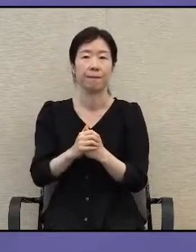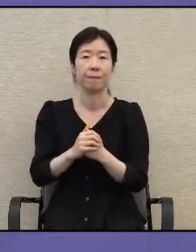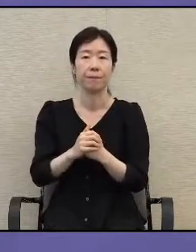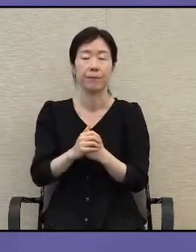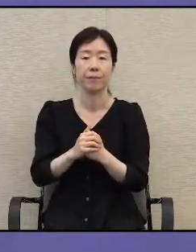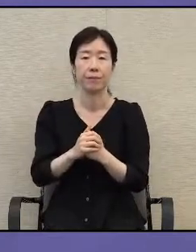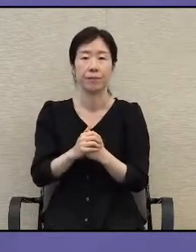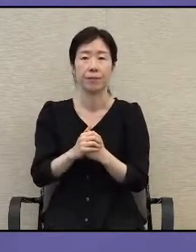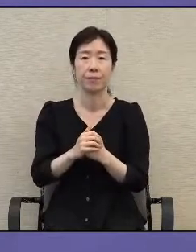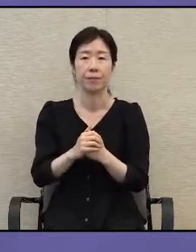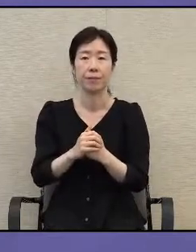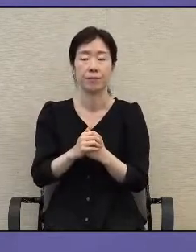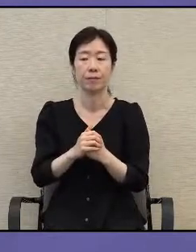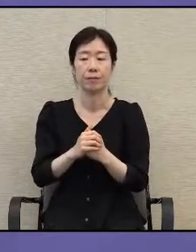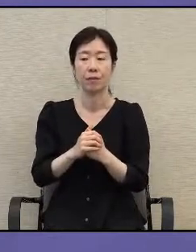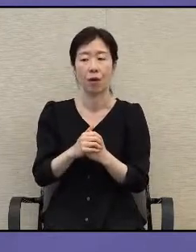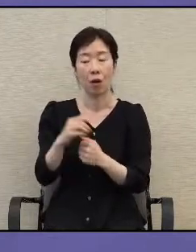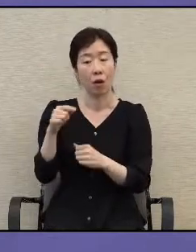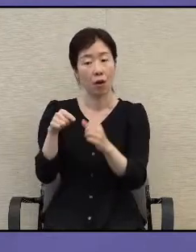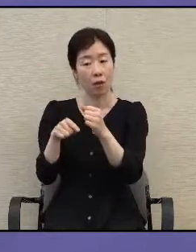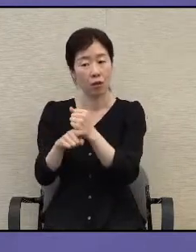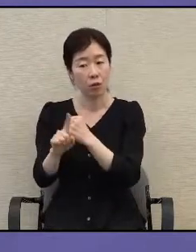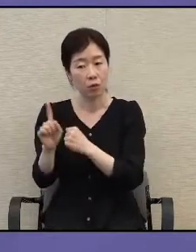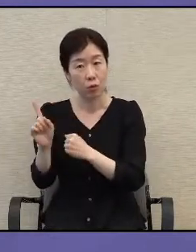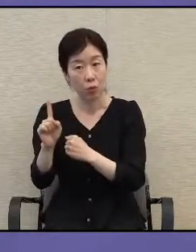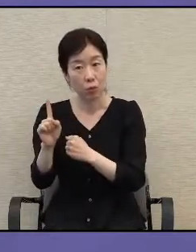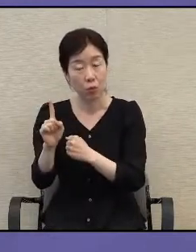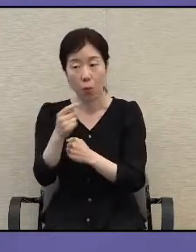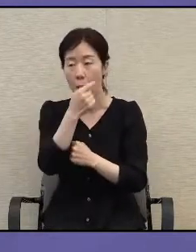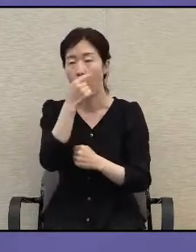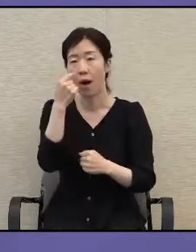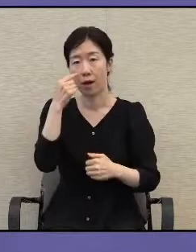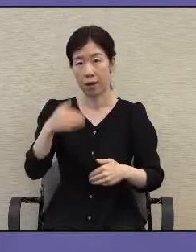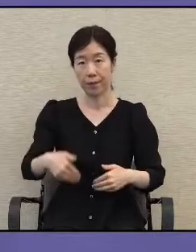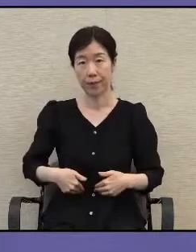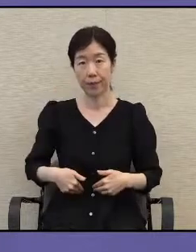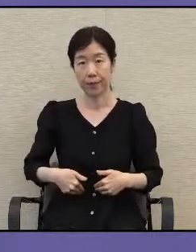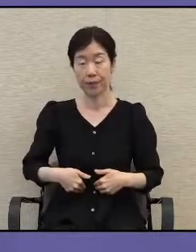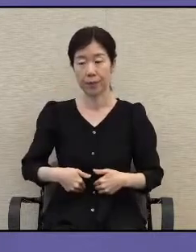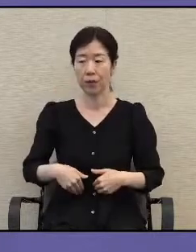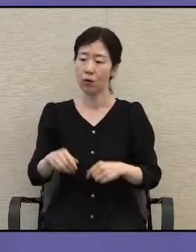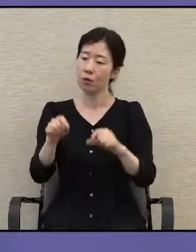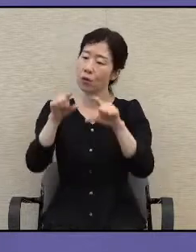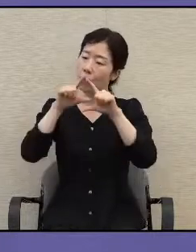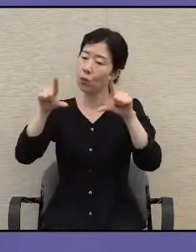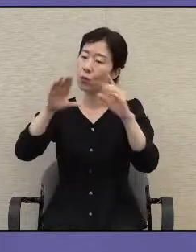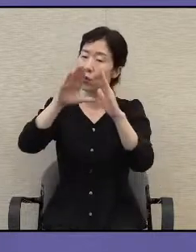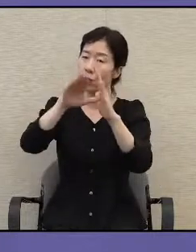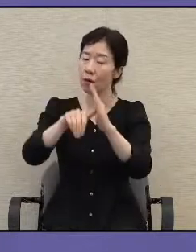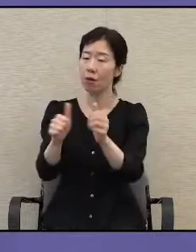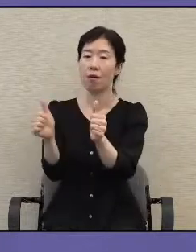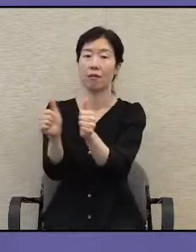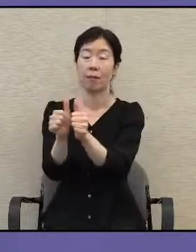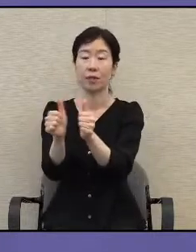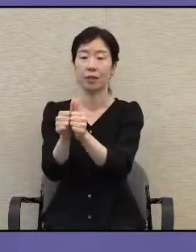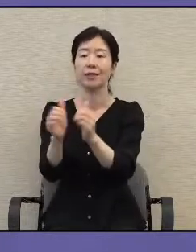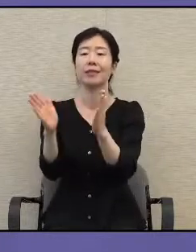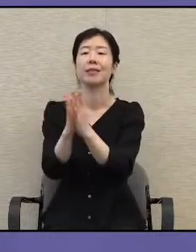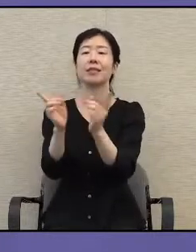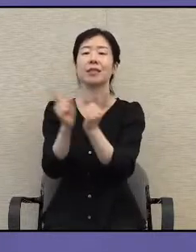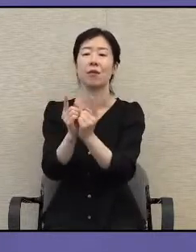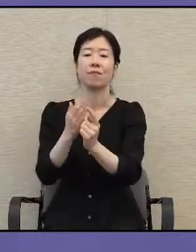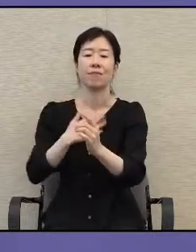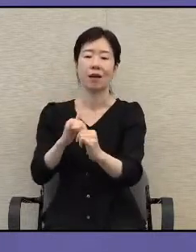이런 부분들은 사실 우리가 주목해 봐야 되는데요. 평상시에 보면 남성들은 자살 실행률이 높고 여성들은